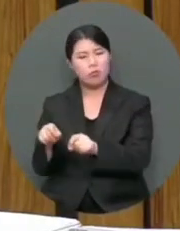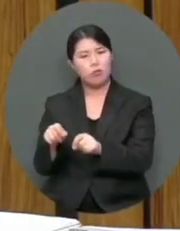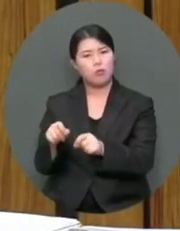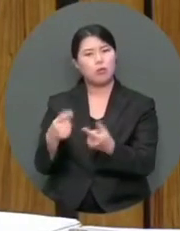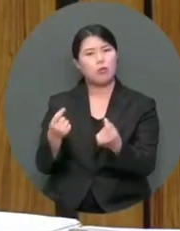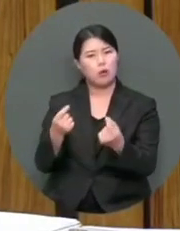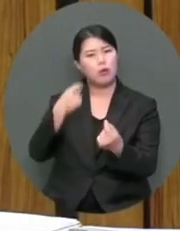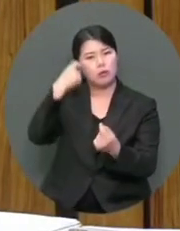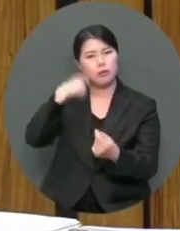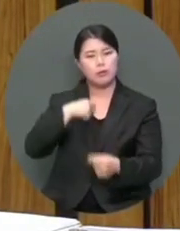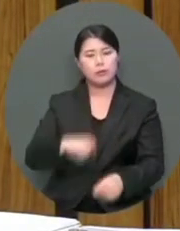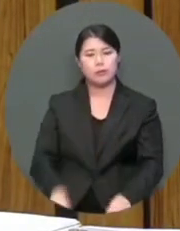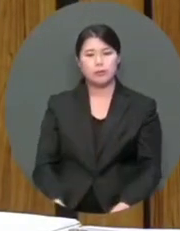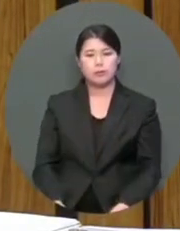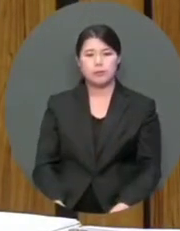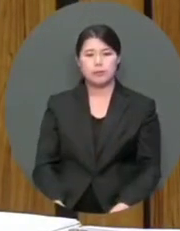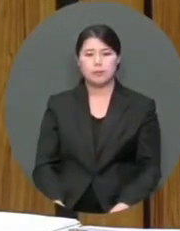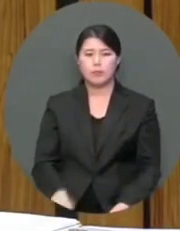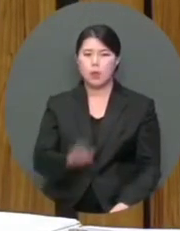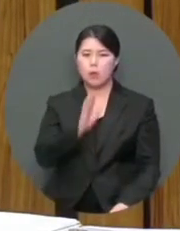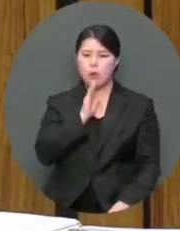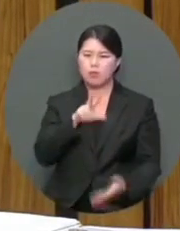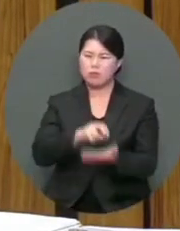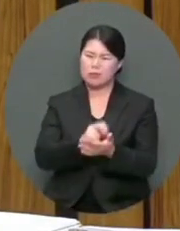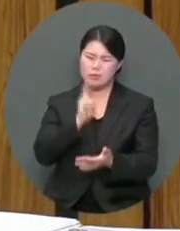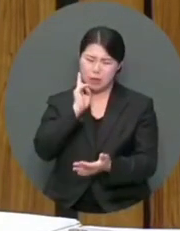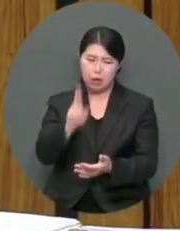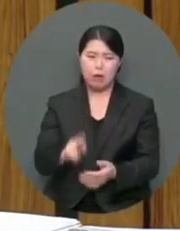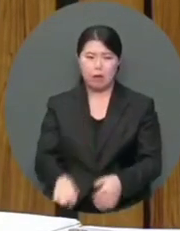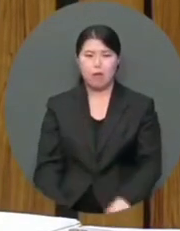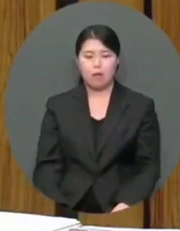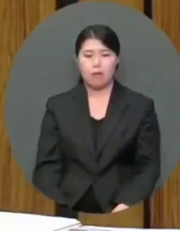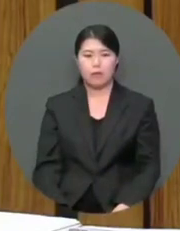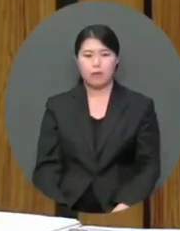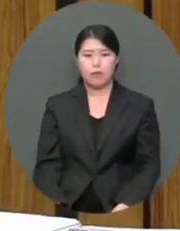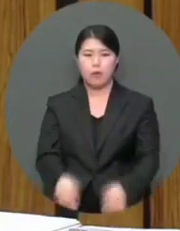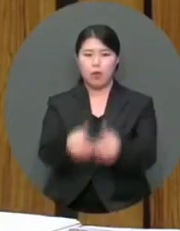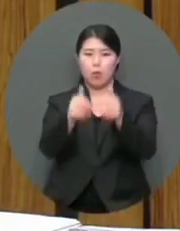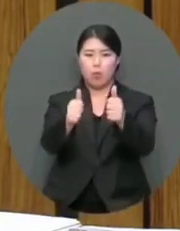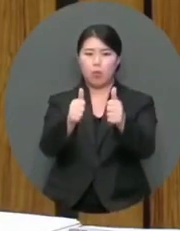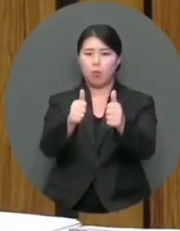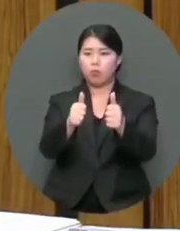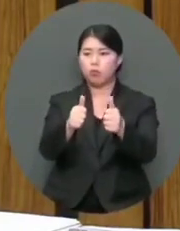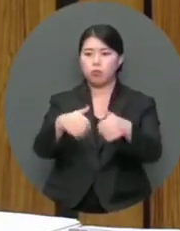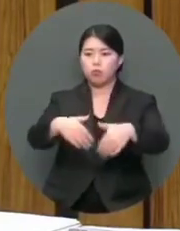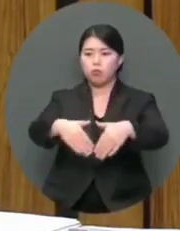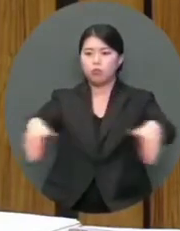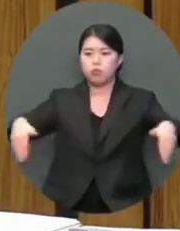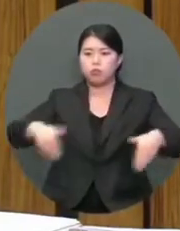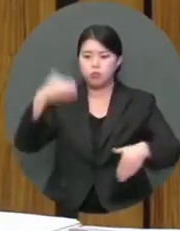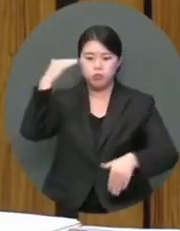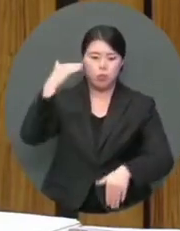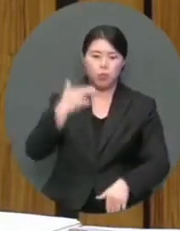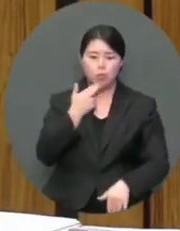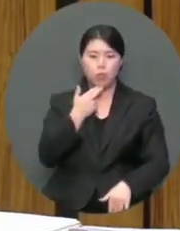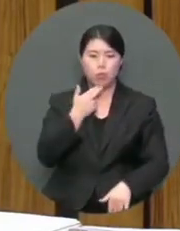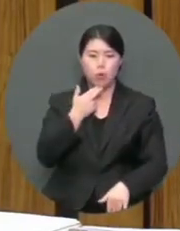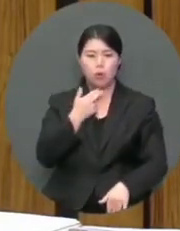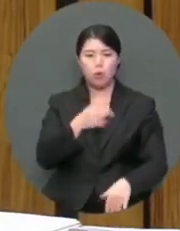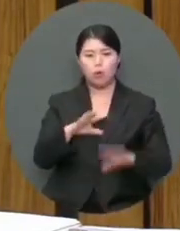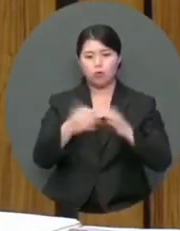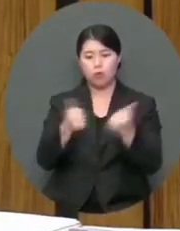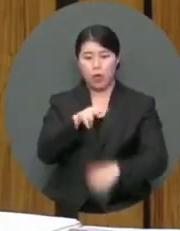겁니다. 이거 진짜 심각하게 생각해야 돼요. 왜 법원만 무풍지대입니까? 우리 국회의원들도 법안 발의 건수